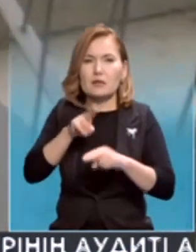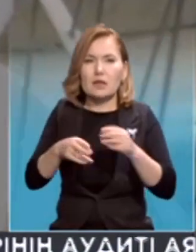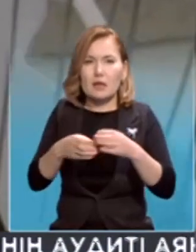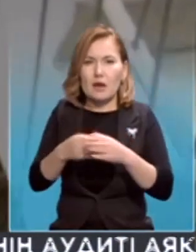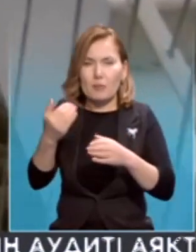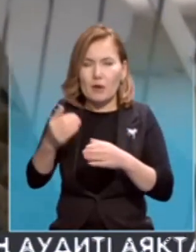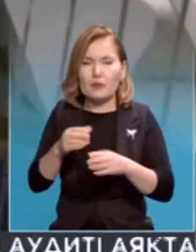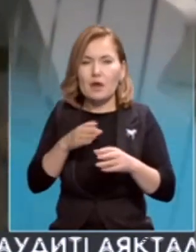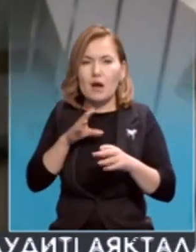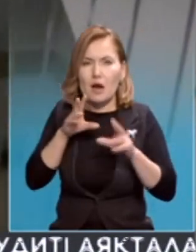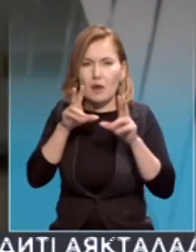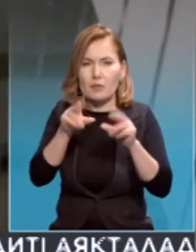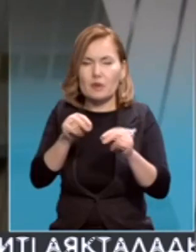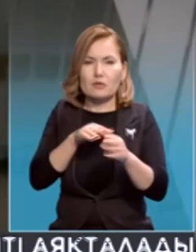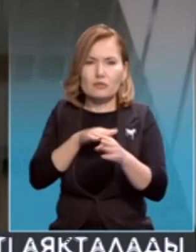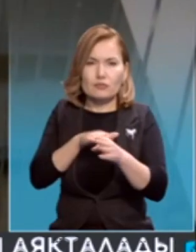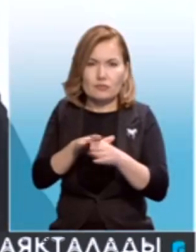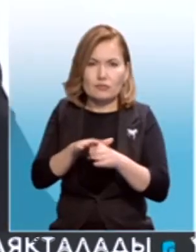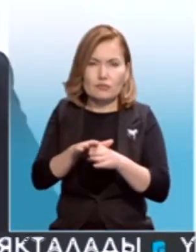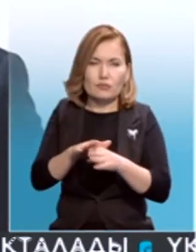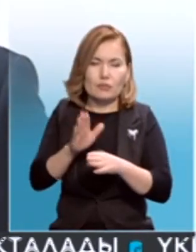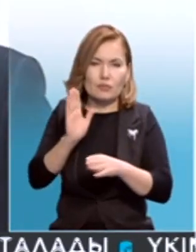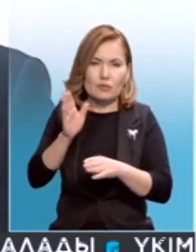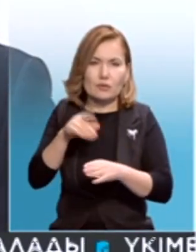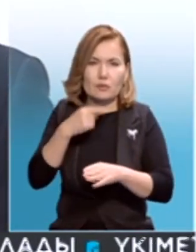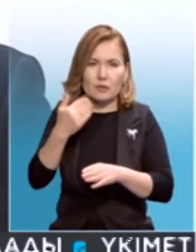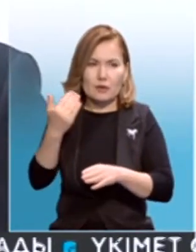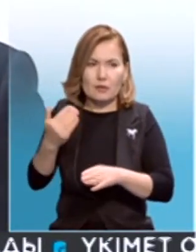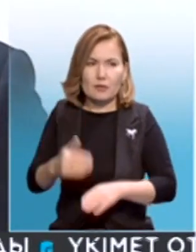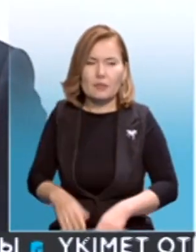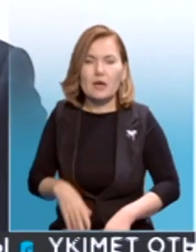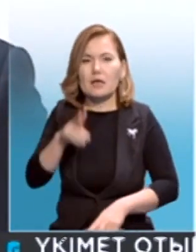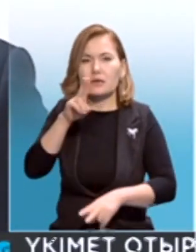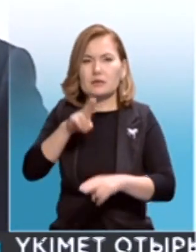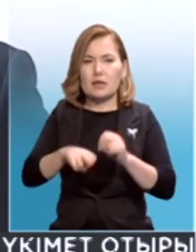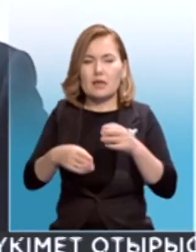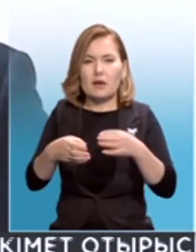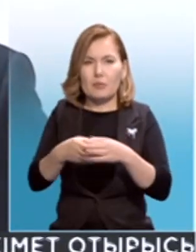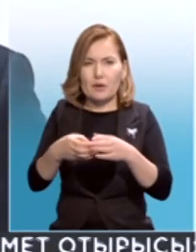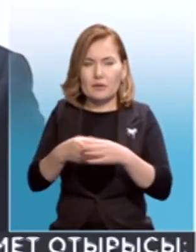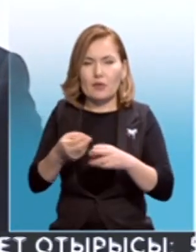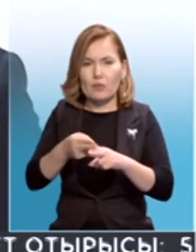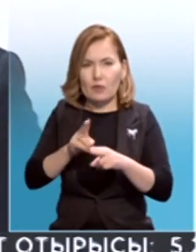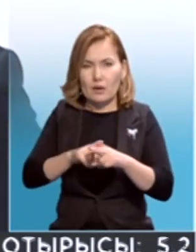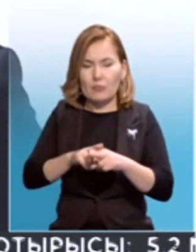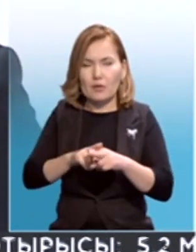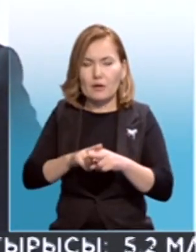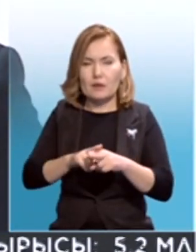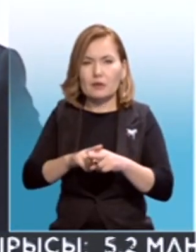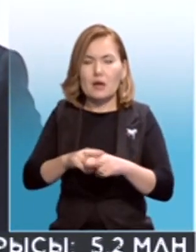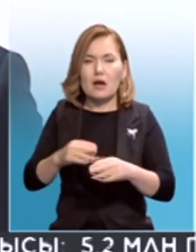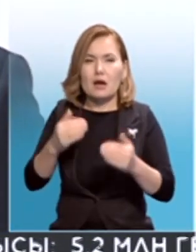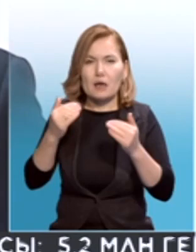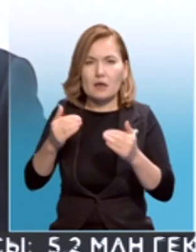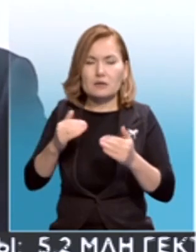өз міндеттемесін орындамапты. Қазіргі уақытта мердігермен шарт бір жақ тәртібінде бұзылған.